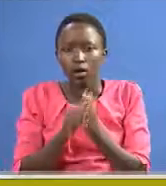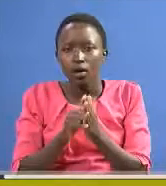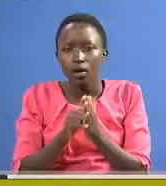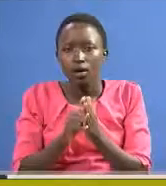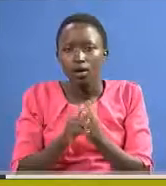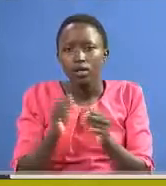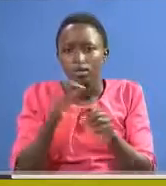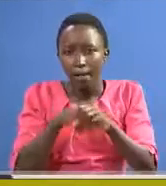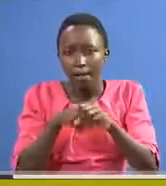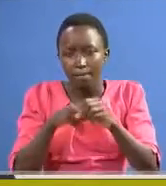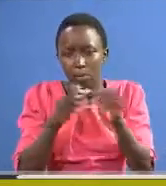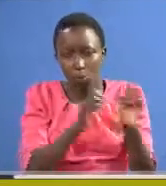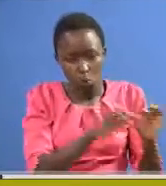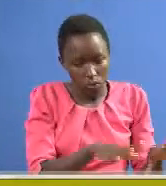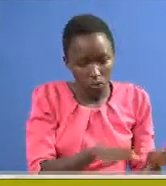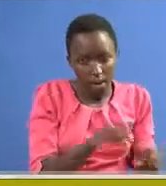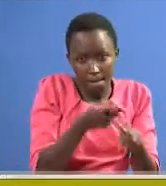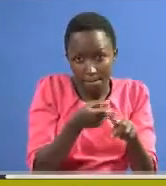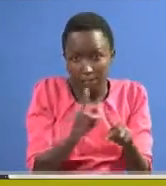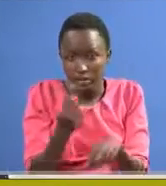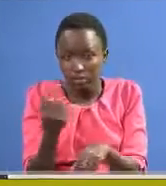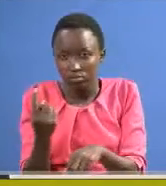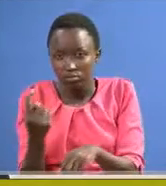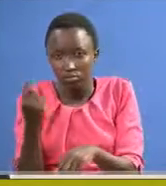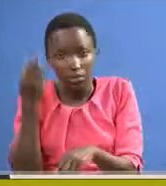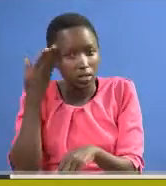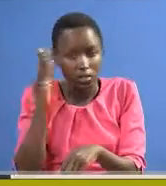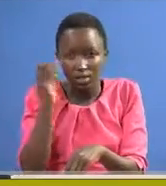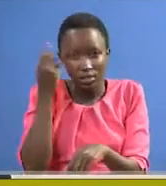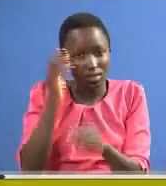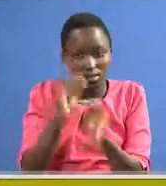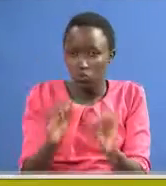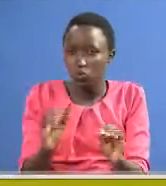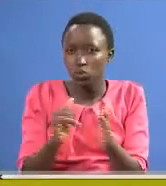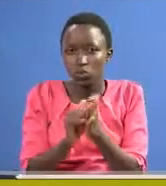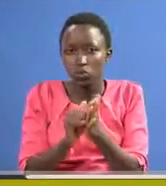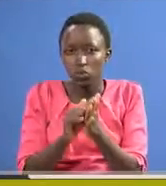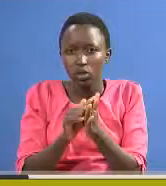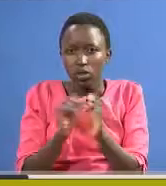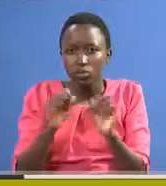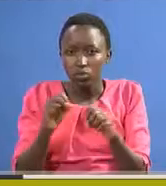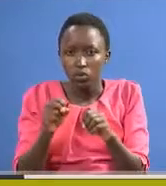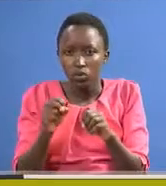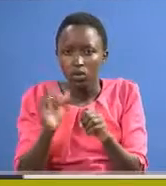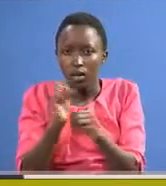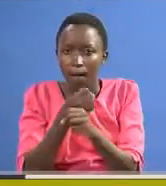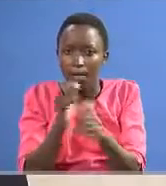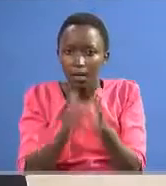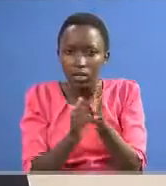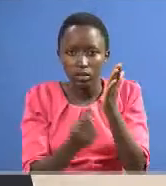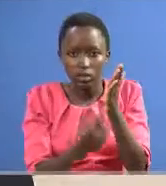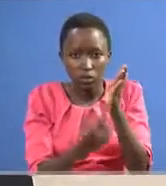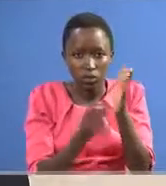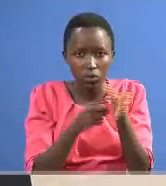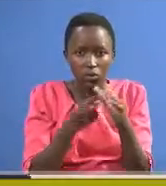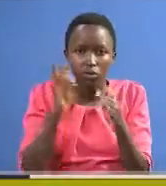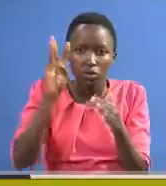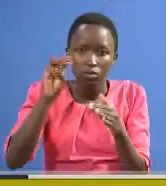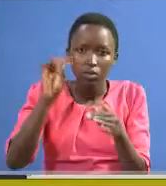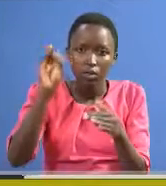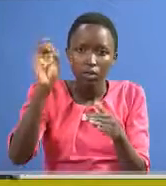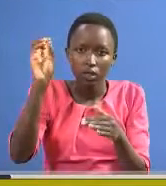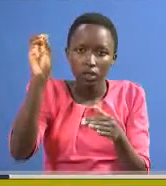kuvipata punde tu vinavyopotea. Lakini kile ambacho tukuweza kungamua ni kwamba wazo hili lingeweza kuzalisha teknolojia kama vile